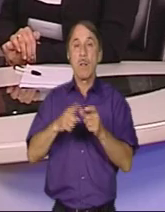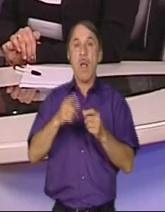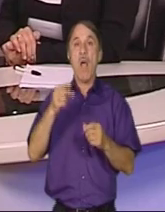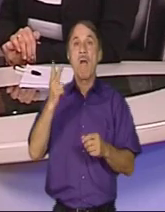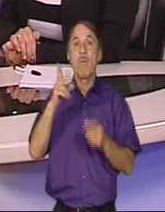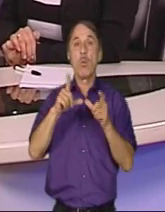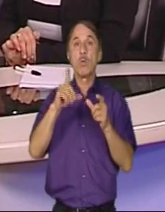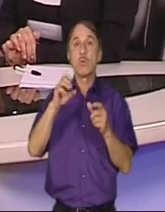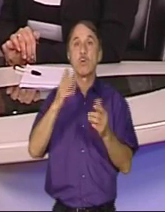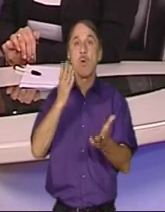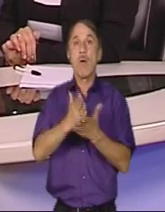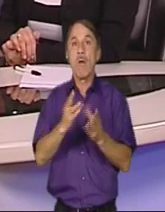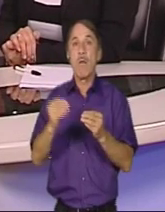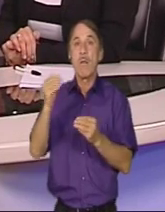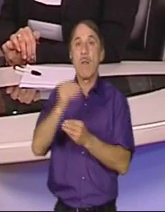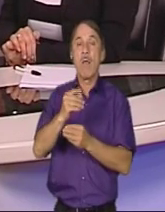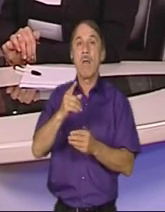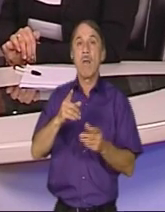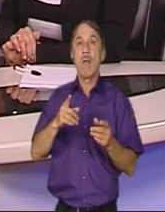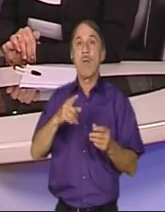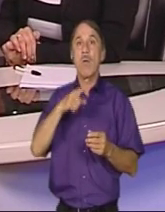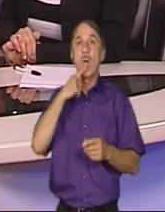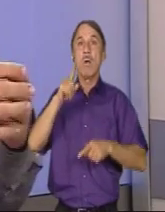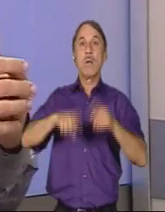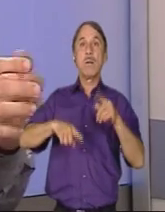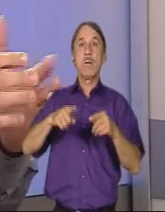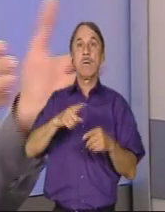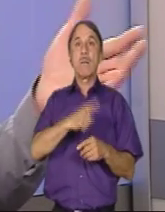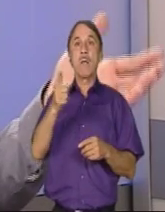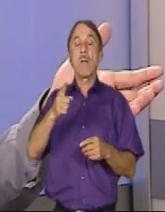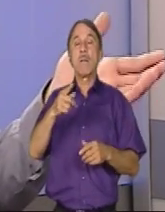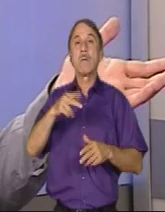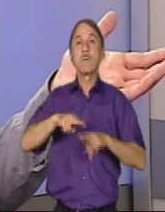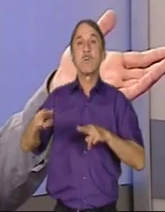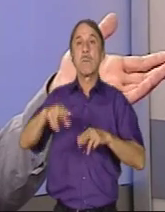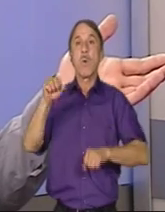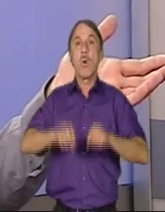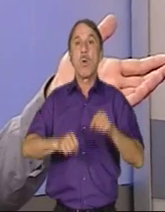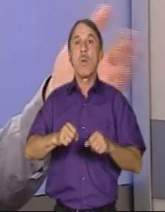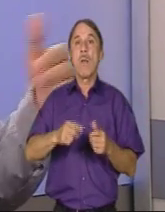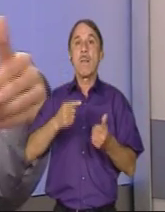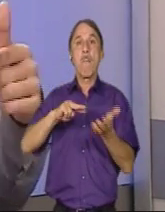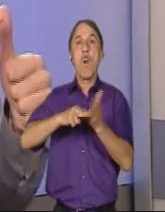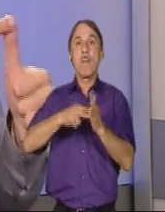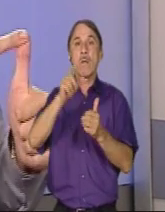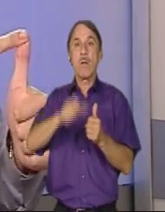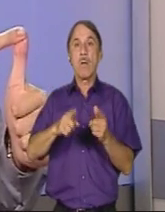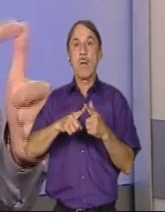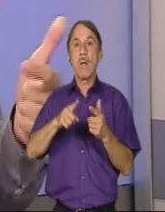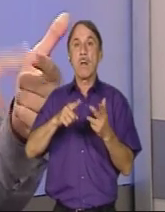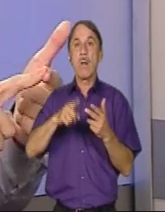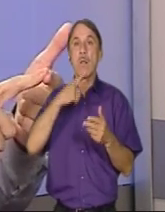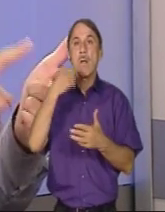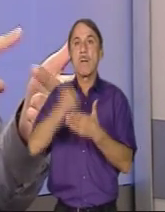3 godine Aleksandar Vučić i ovo sudstvo i ova vlast nisu završili ni jedan sudski postupak. Ni jedan